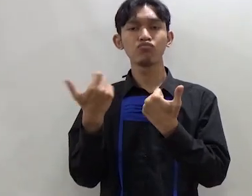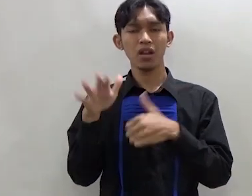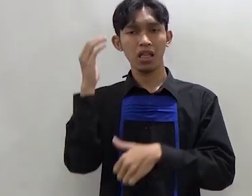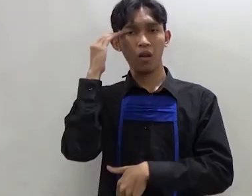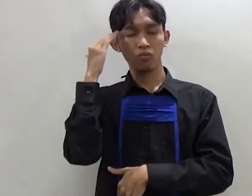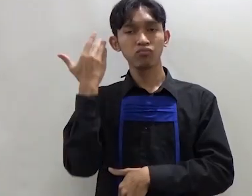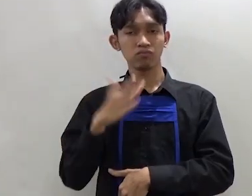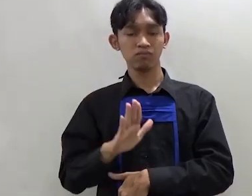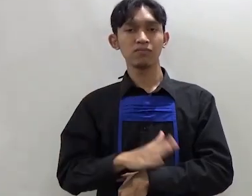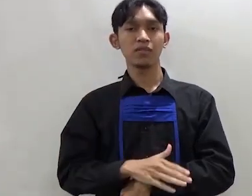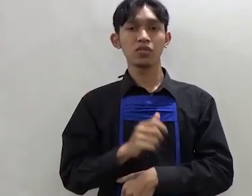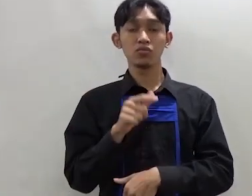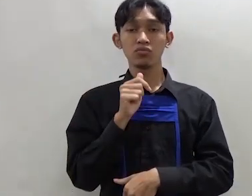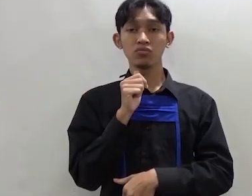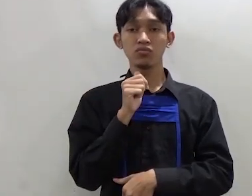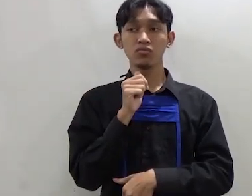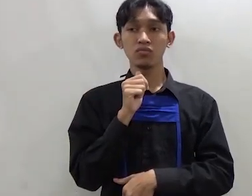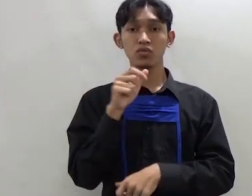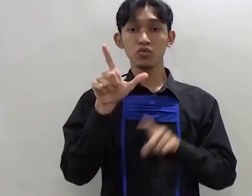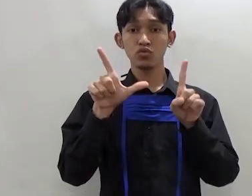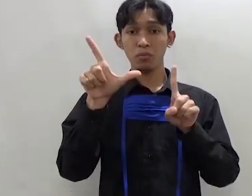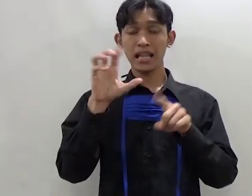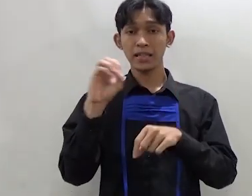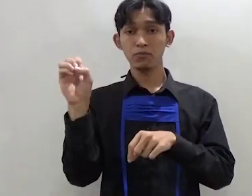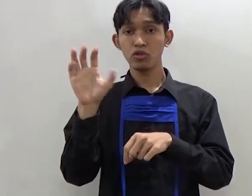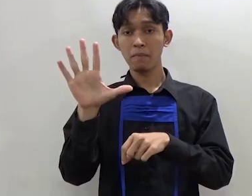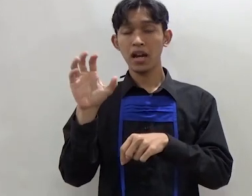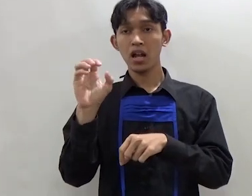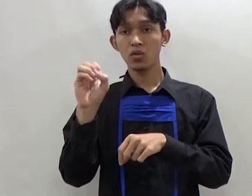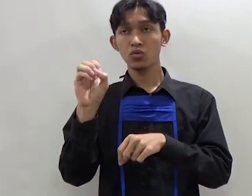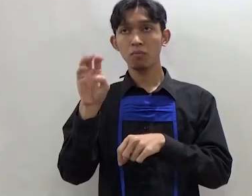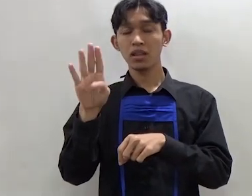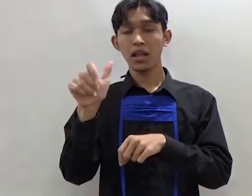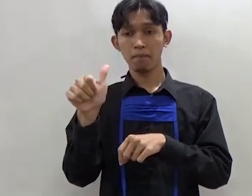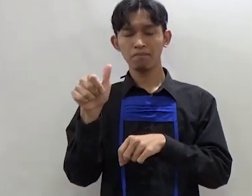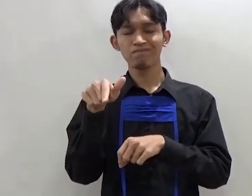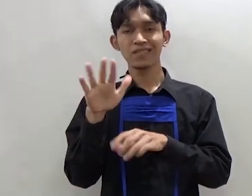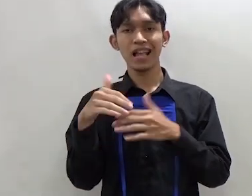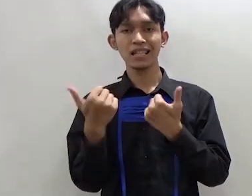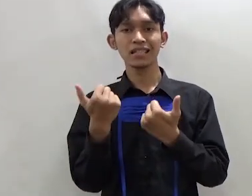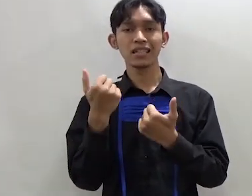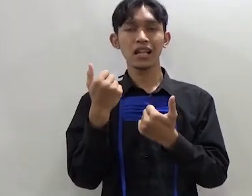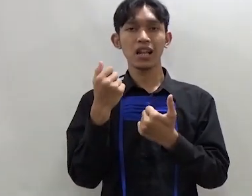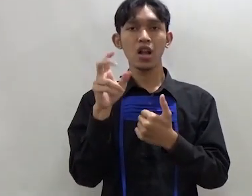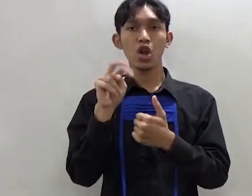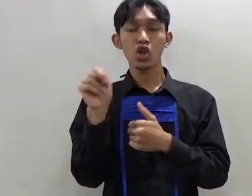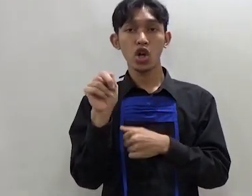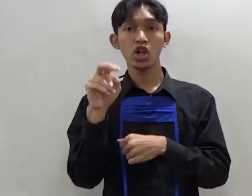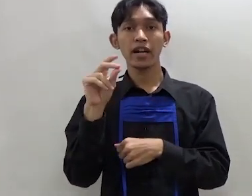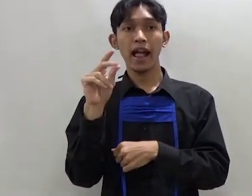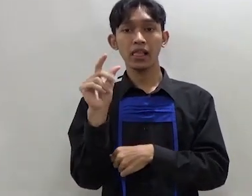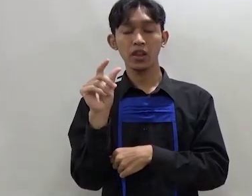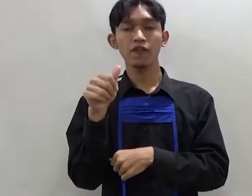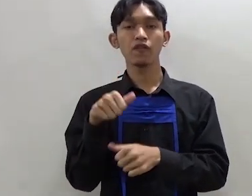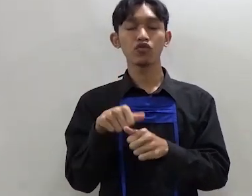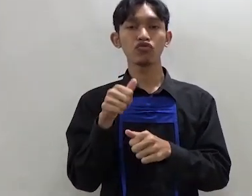Daerah Istimewa Yogyakarta berkenaan dengan Idul Fitri 1441 Hijriah atau tahun